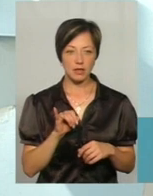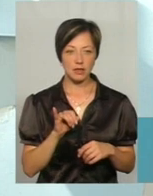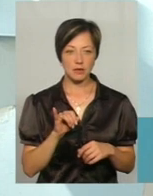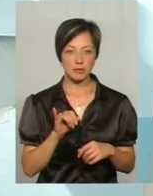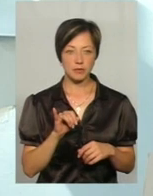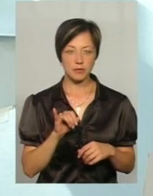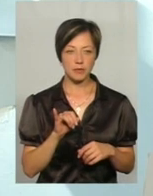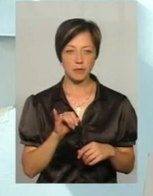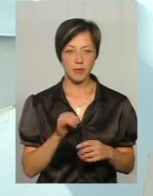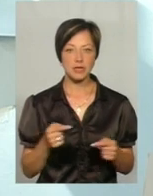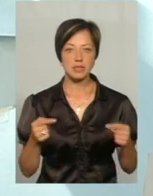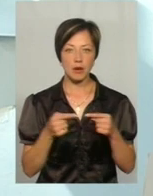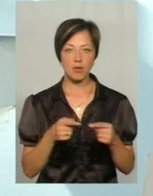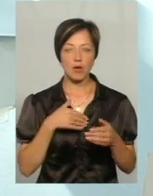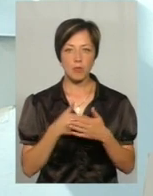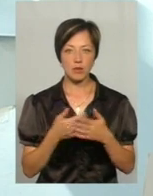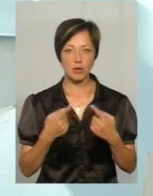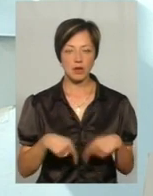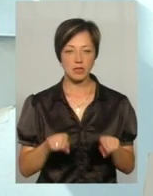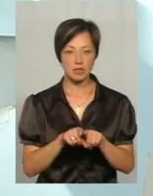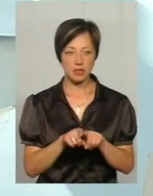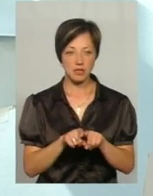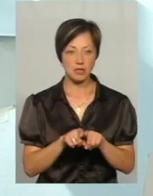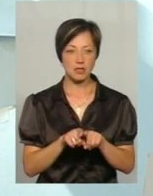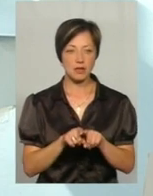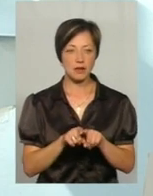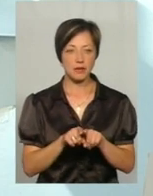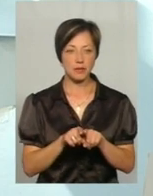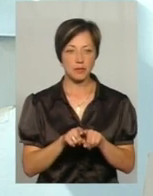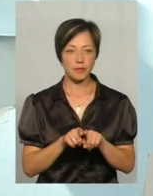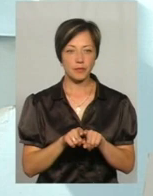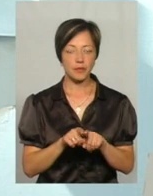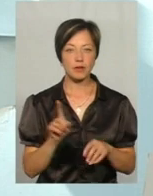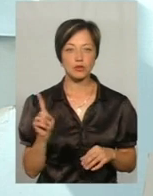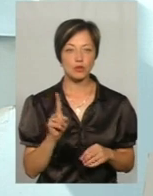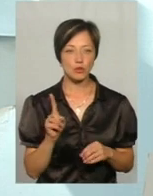представник громадської організації, саме благодійного фонду Оксана Устинова, поїхали для того, щоб